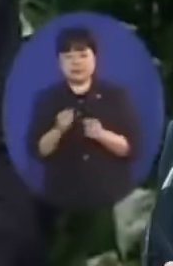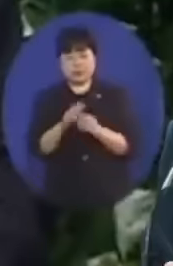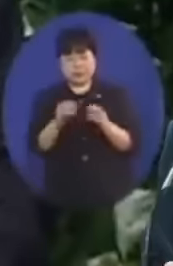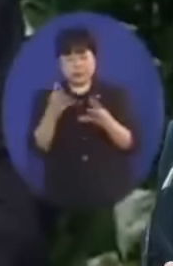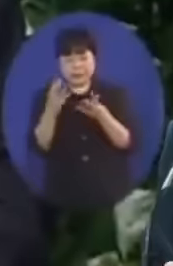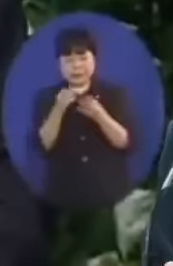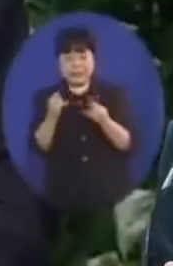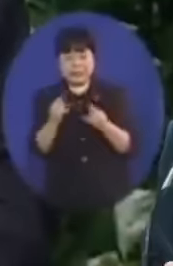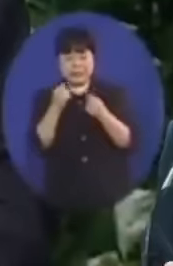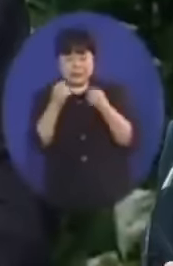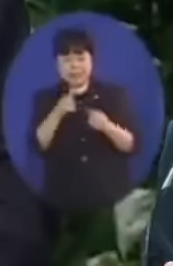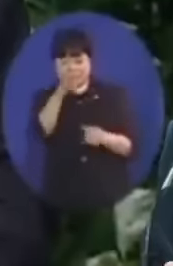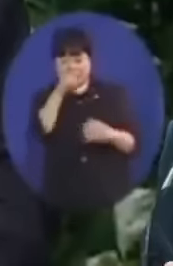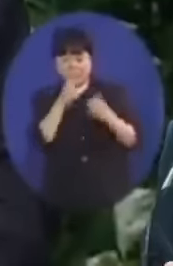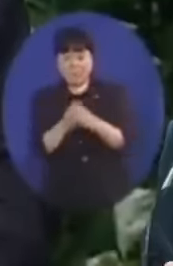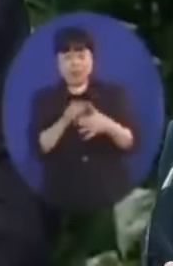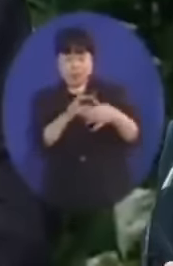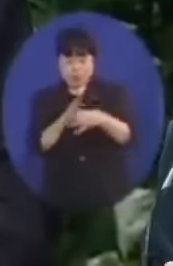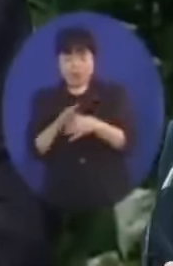사람이 사니까